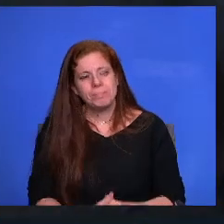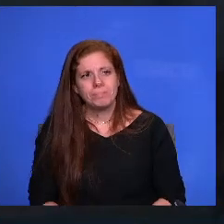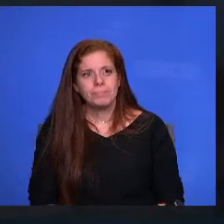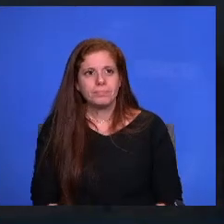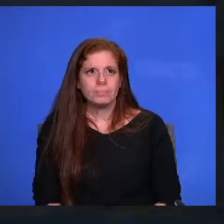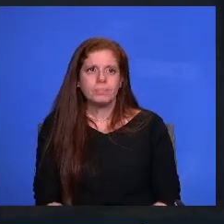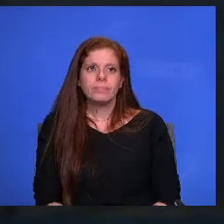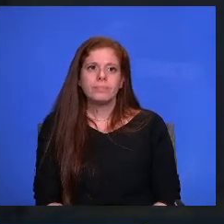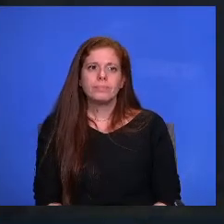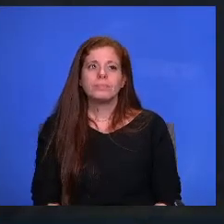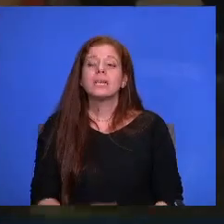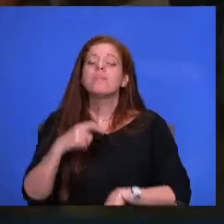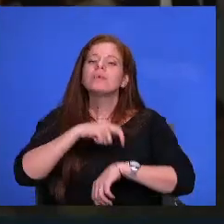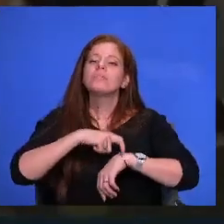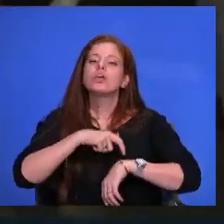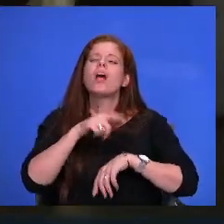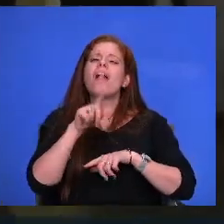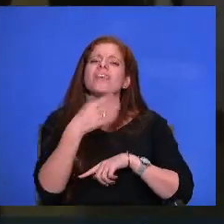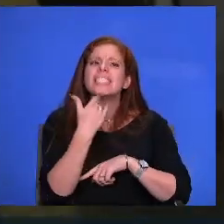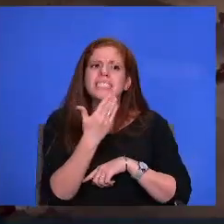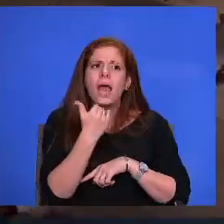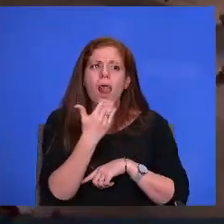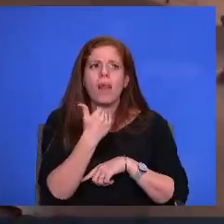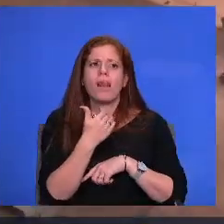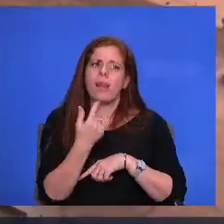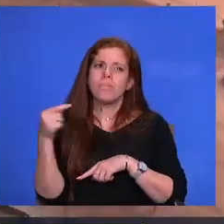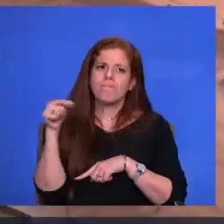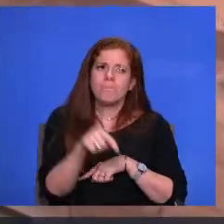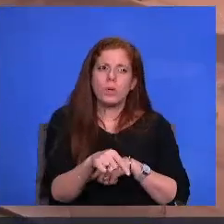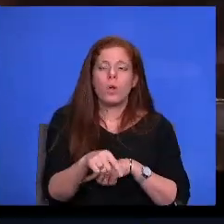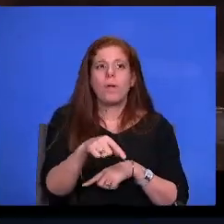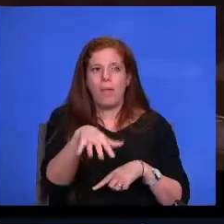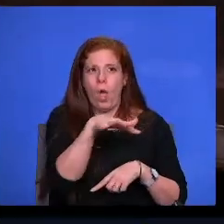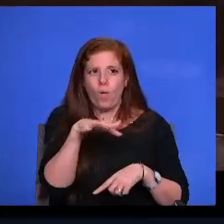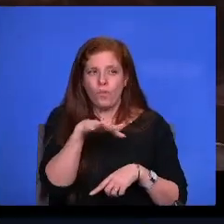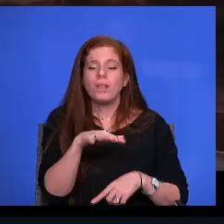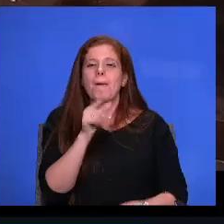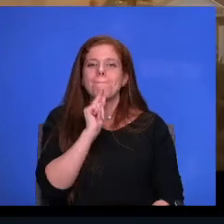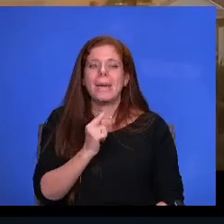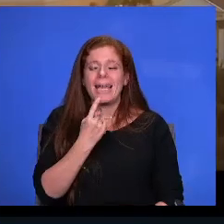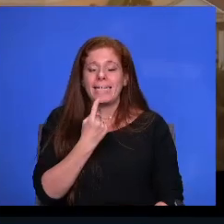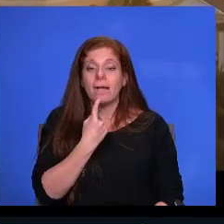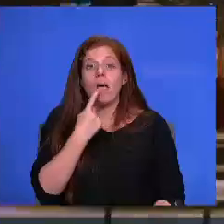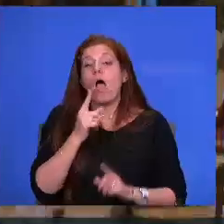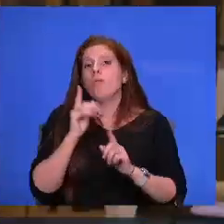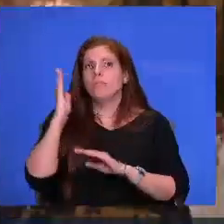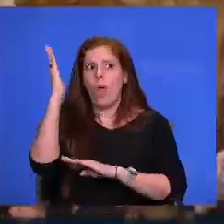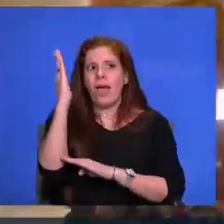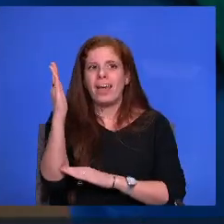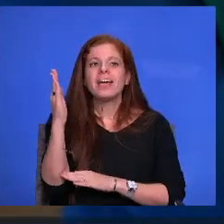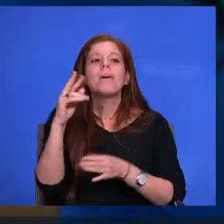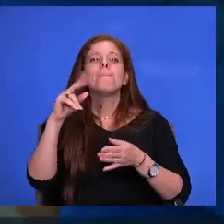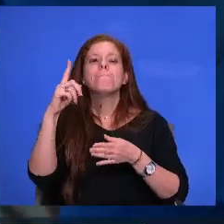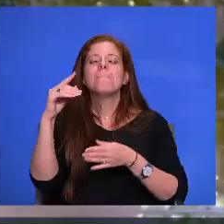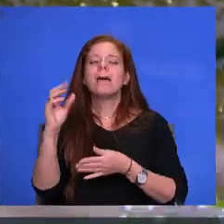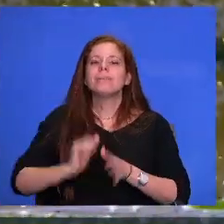בזמן שאלפי ישראלים מילאו את רחובות דוחה בימי גביע העולם בקטר, לא הרחק משם, בבירת סעודיה ריאד, התקיים כנס